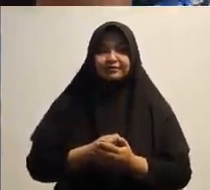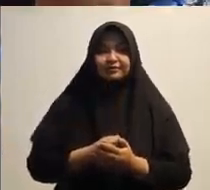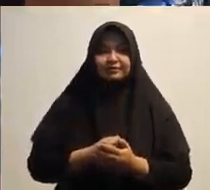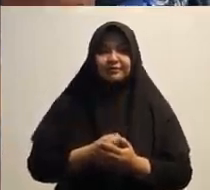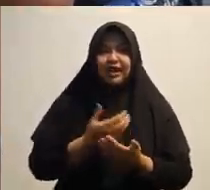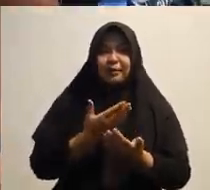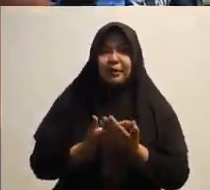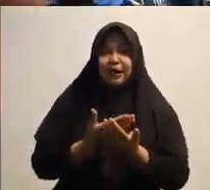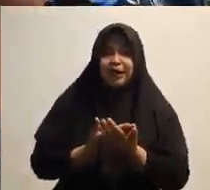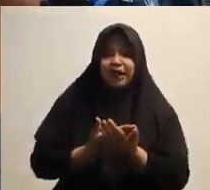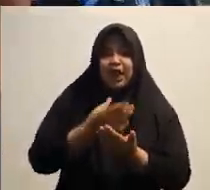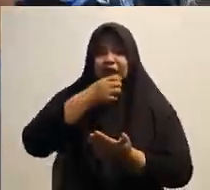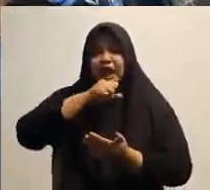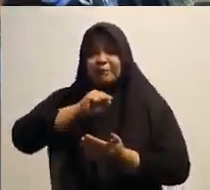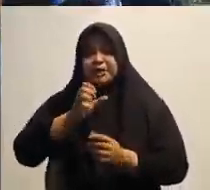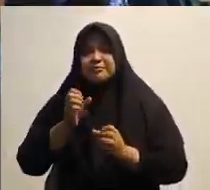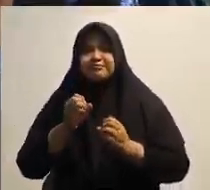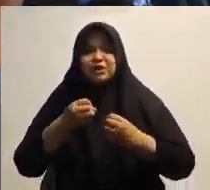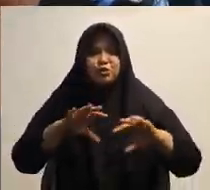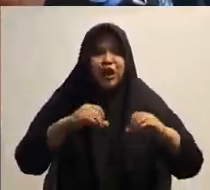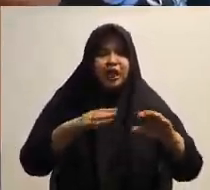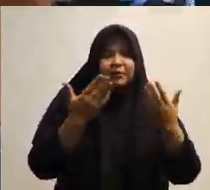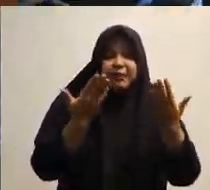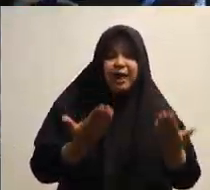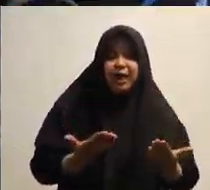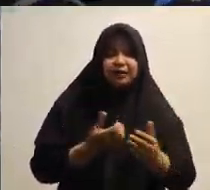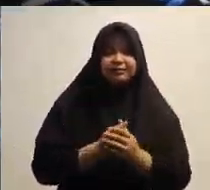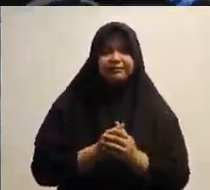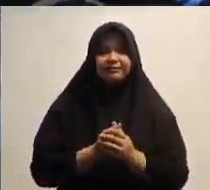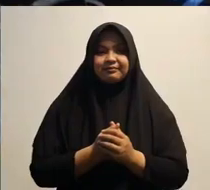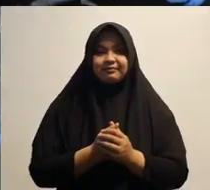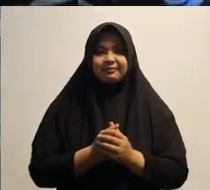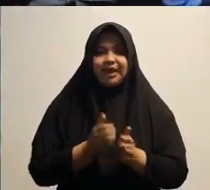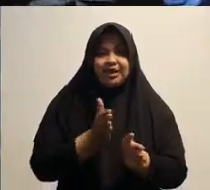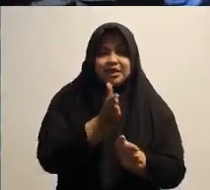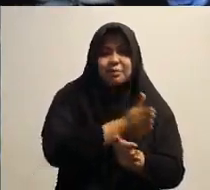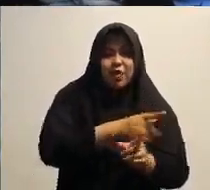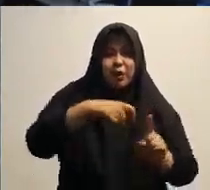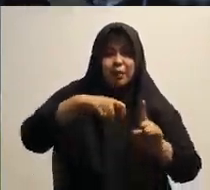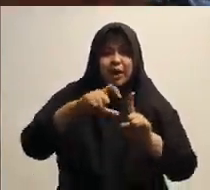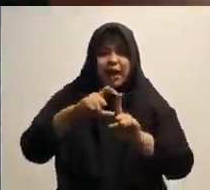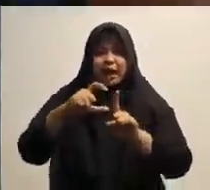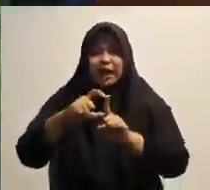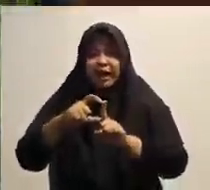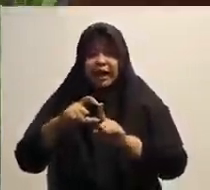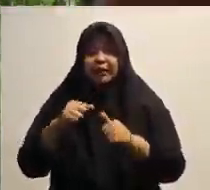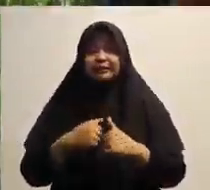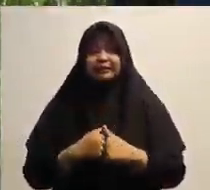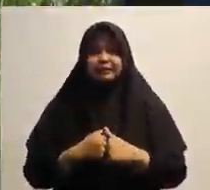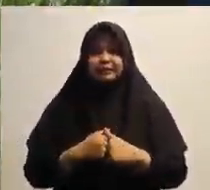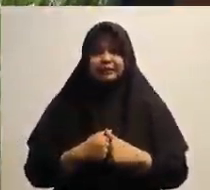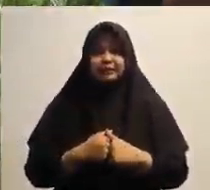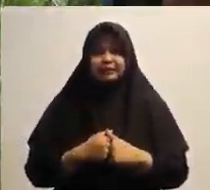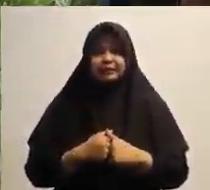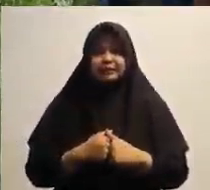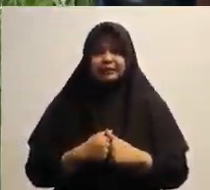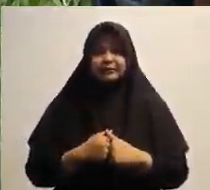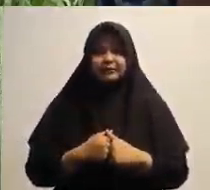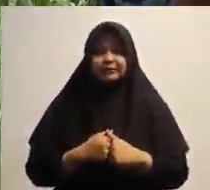dan setelah ada KDD gimana, Pak? Kalau sebelum KDD itu